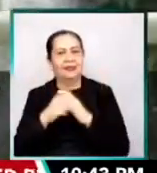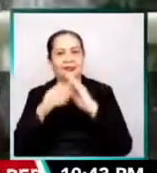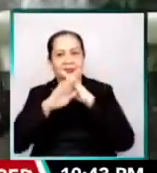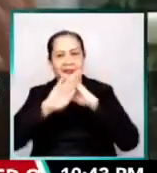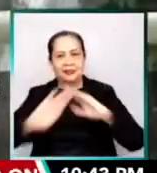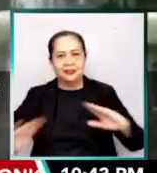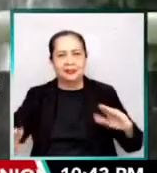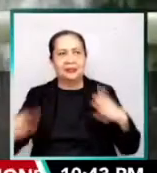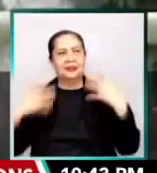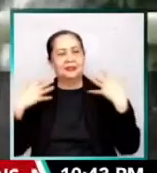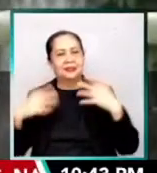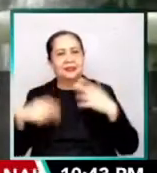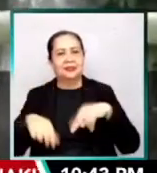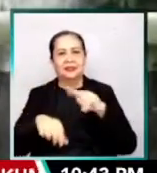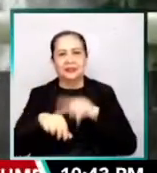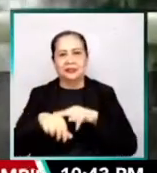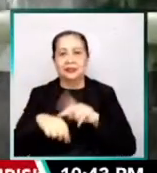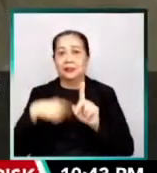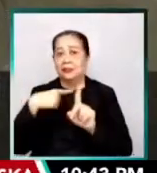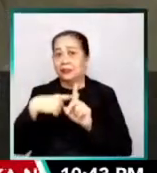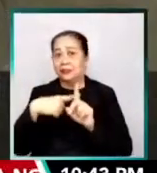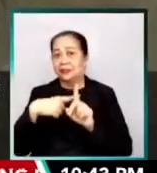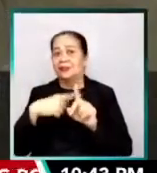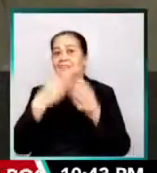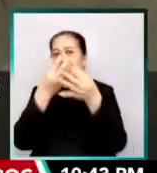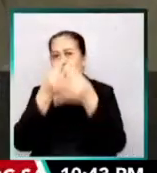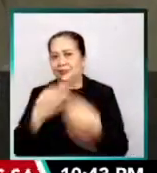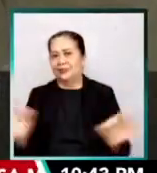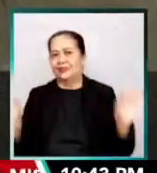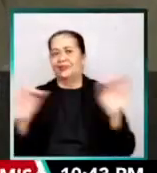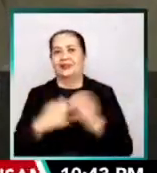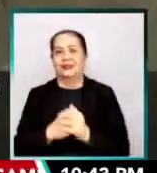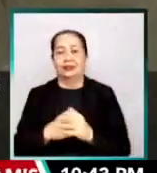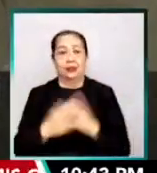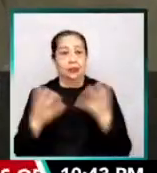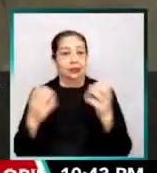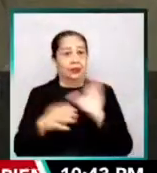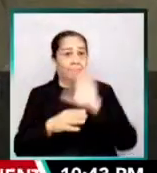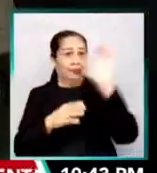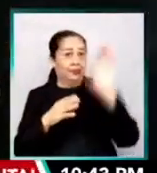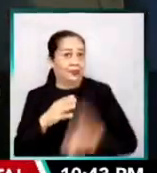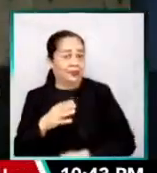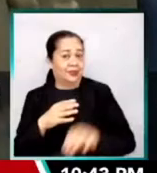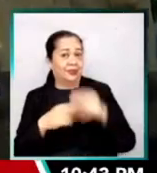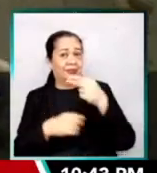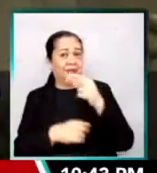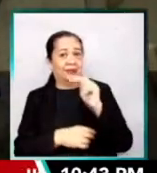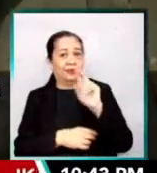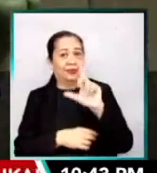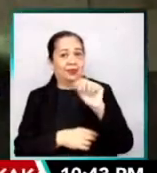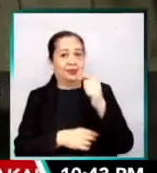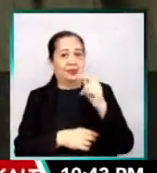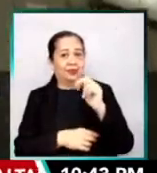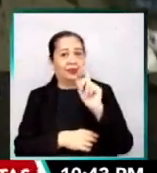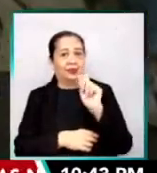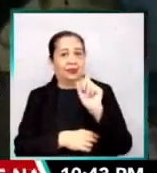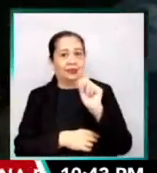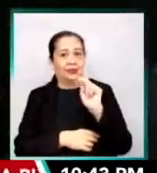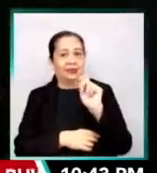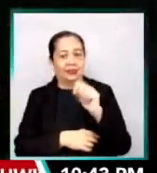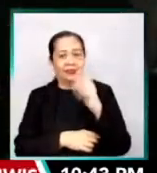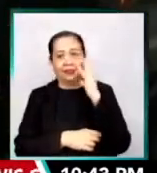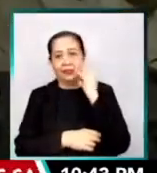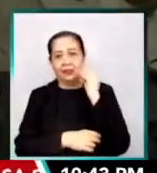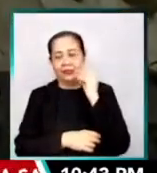nature, libre. Yun ang pinaka-importante po, libre. At para makumpleto ang Hinulugang Taktak experience, pwede mo raw subukan itong